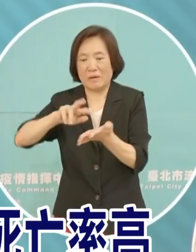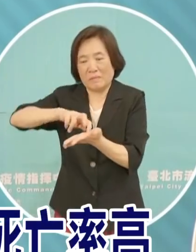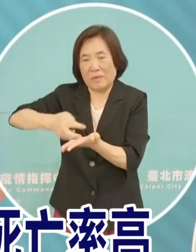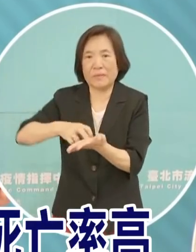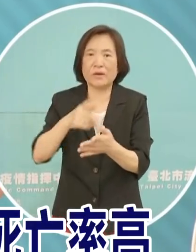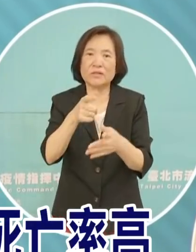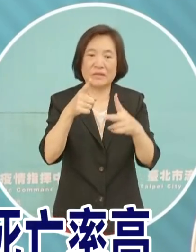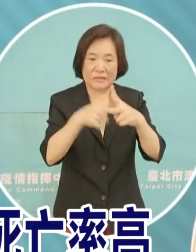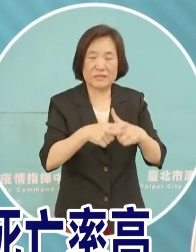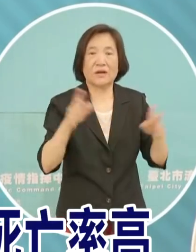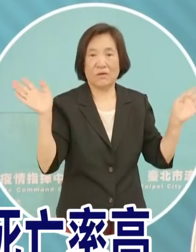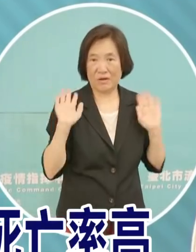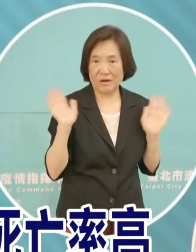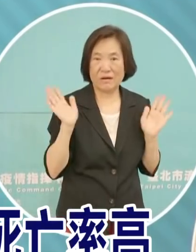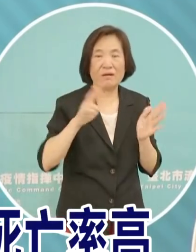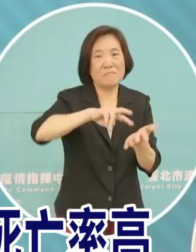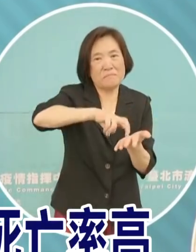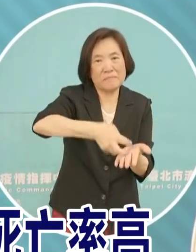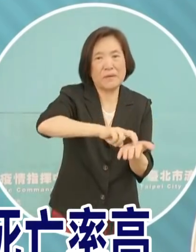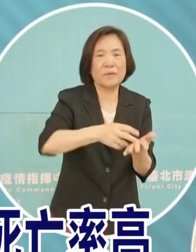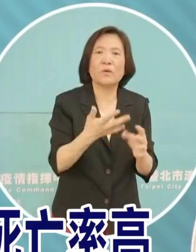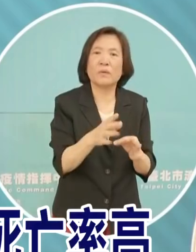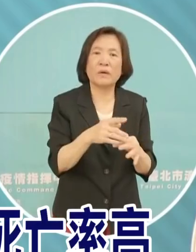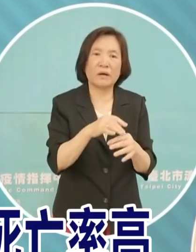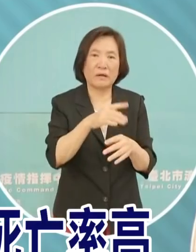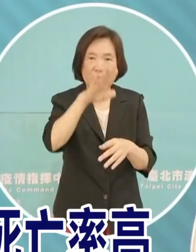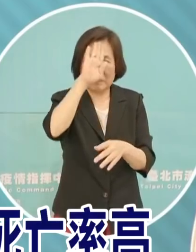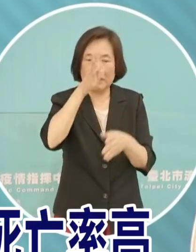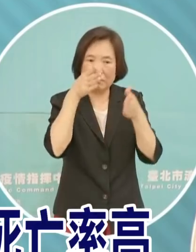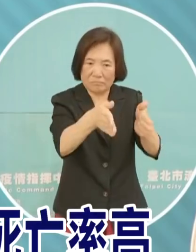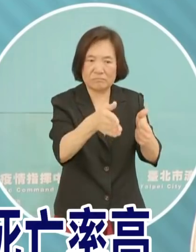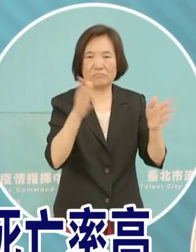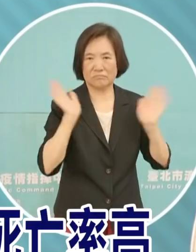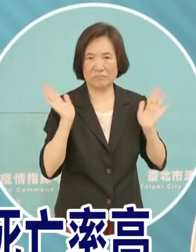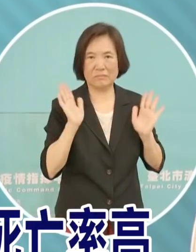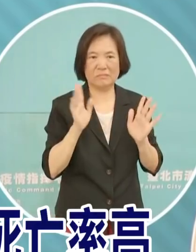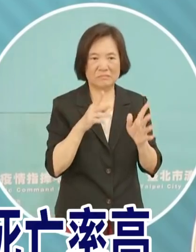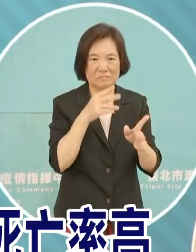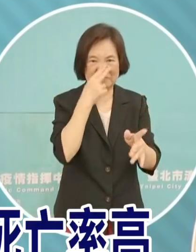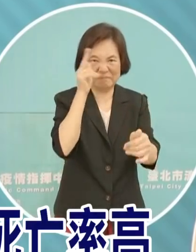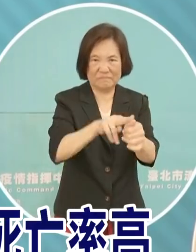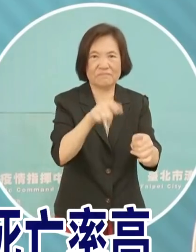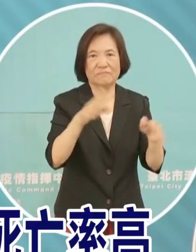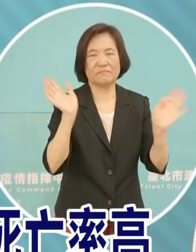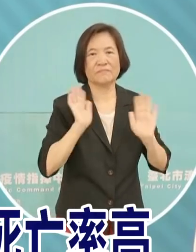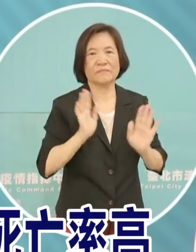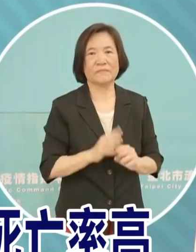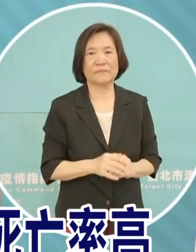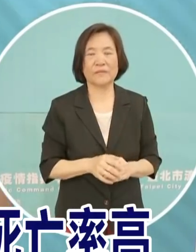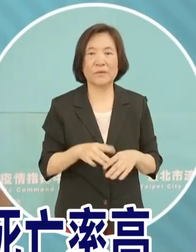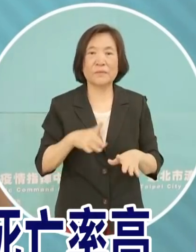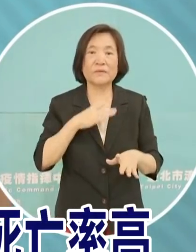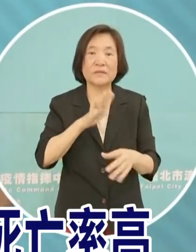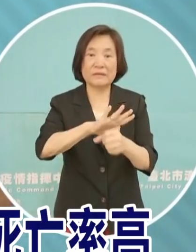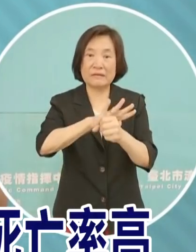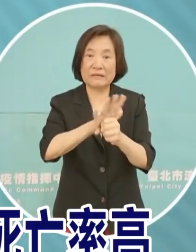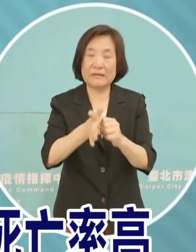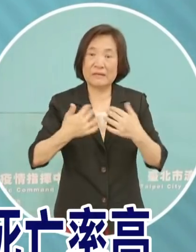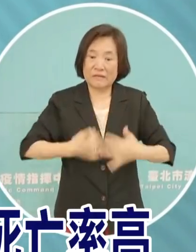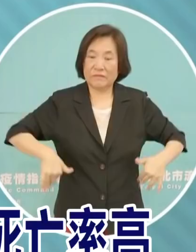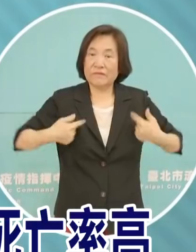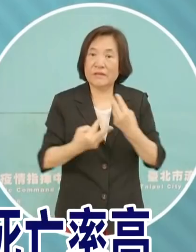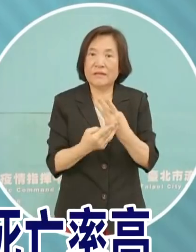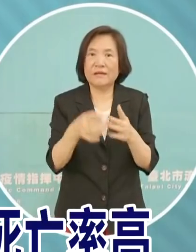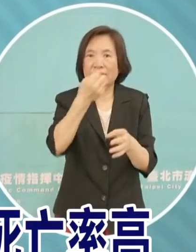为什么小儿麻痹专门攻击小孩子？那就是它疾病的特色。所以这疾病有一个很大的特色，就是在年轻人死亡率很